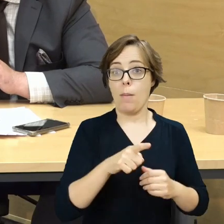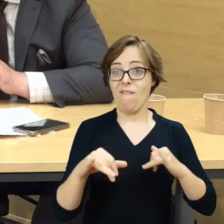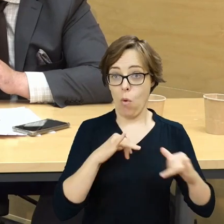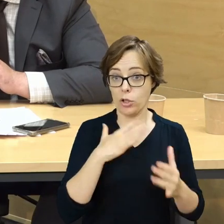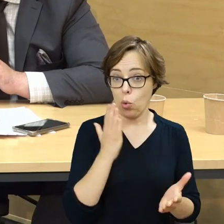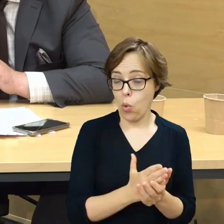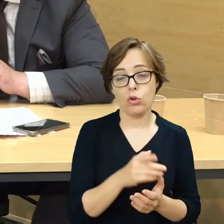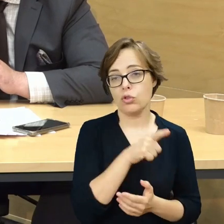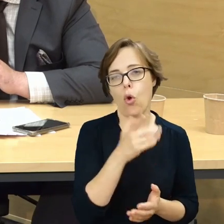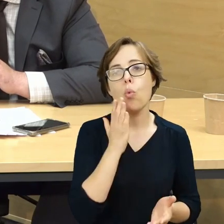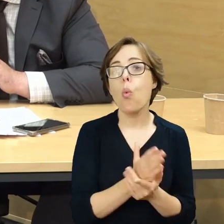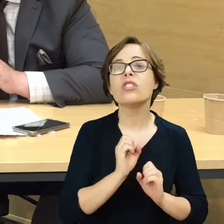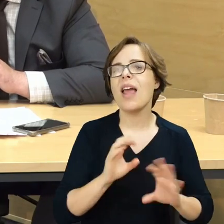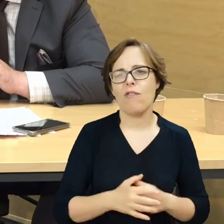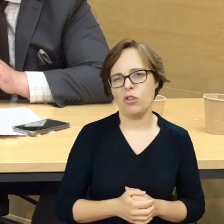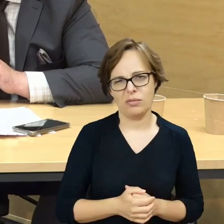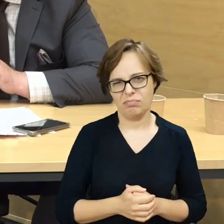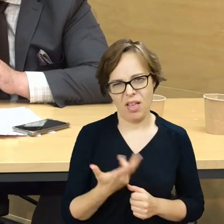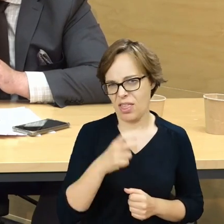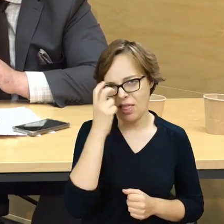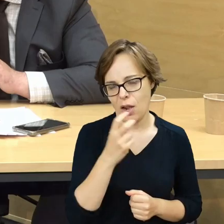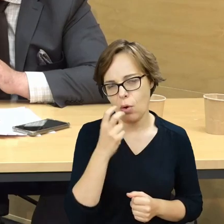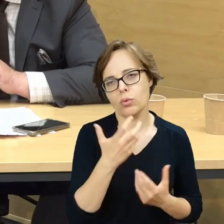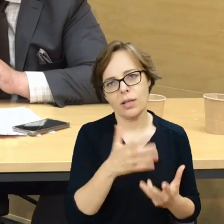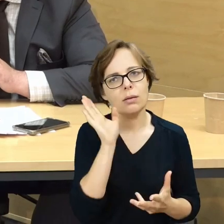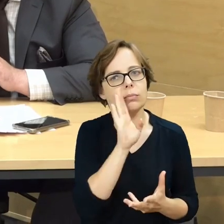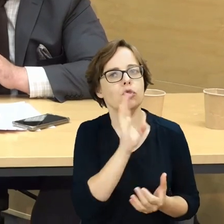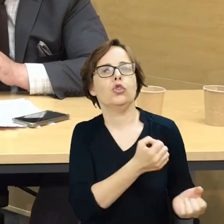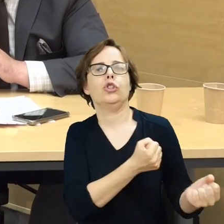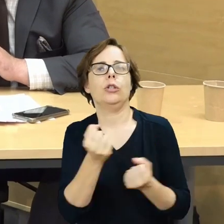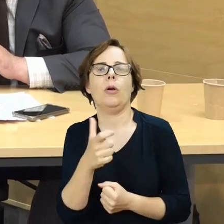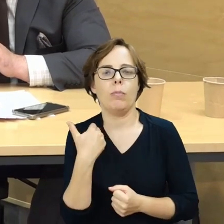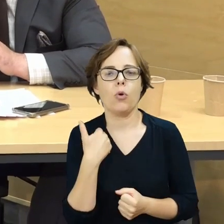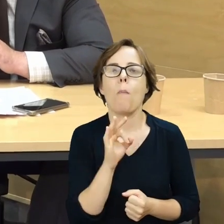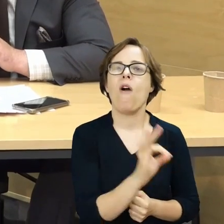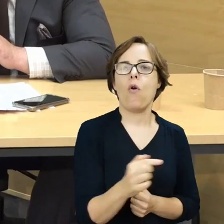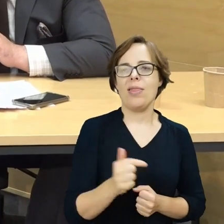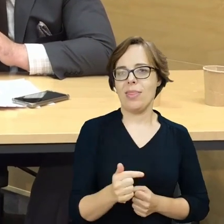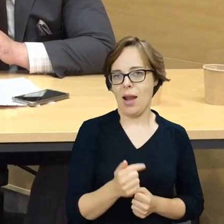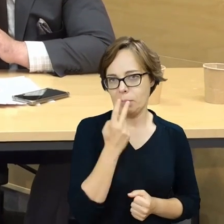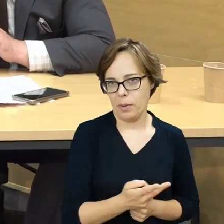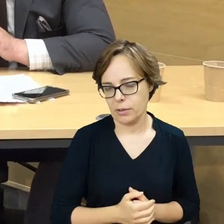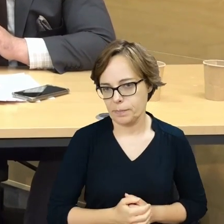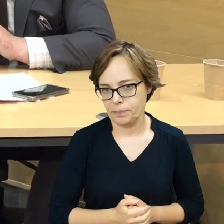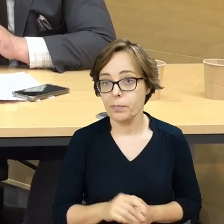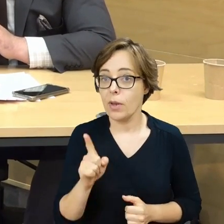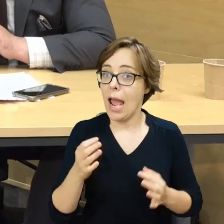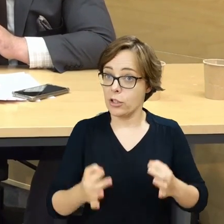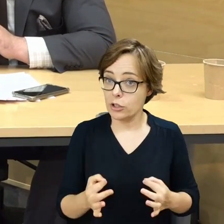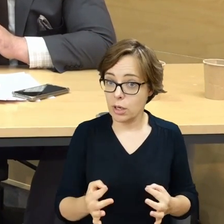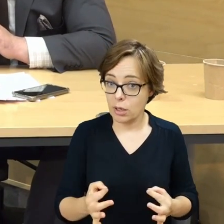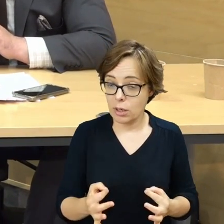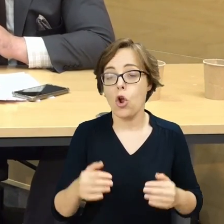absolutnie ich interesowała jawność. Oni będą chcieli utrzymać status quo po to, aby rozgrywać swoje interesy. Dzisiaj możemy postawić